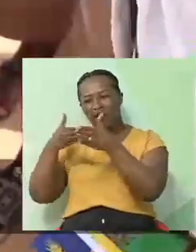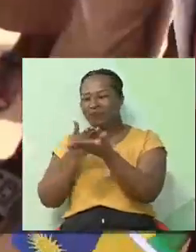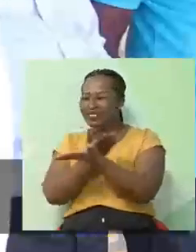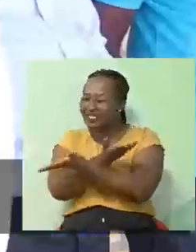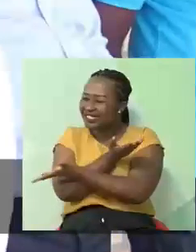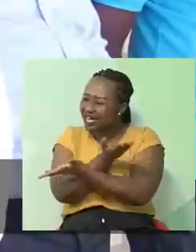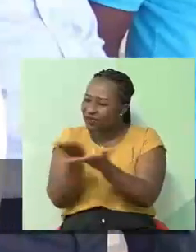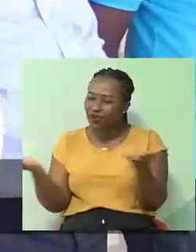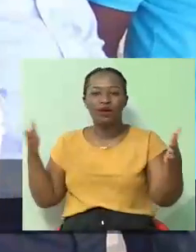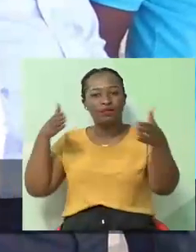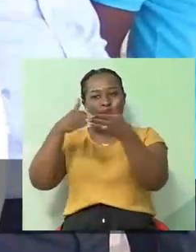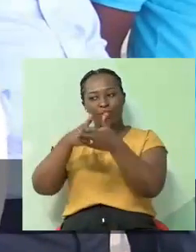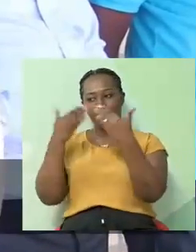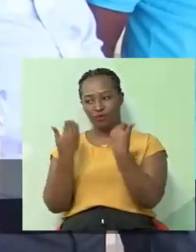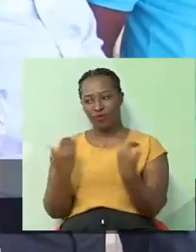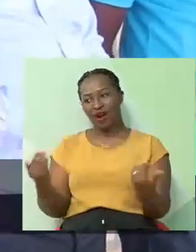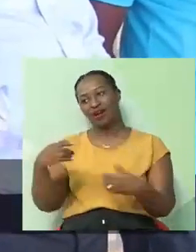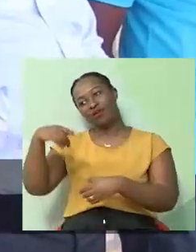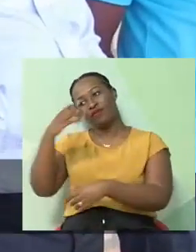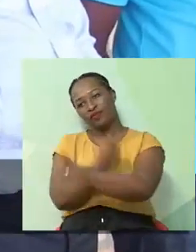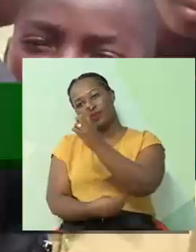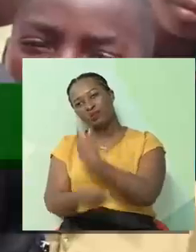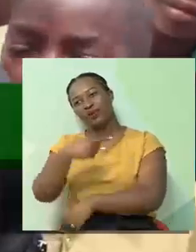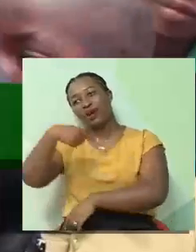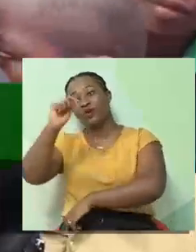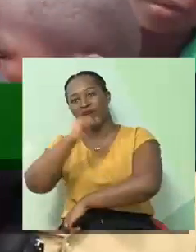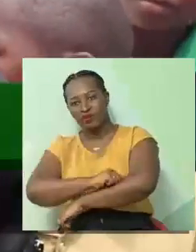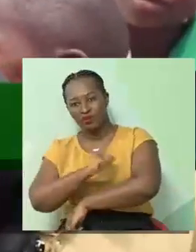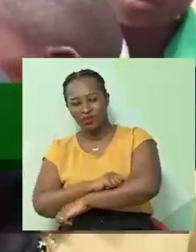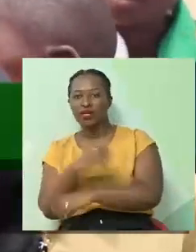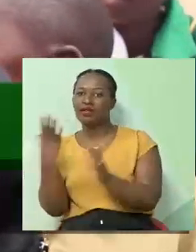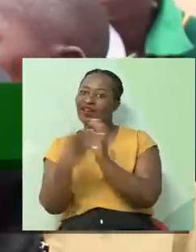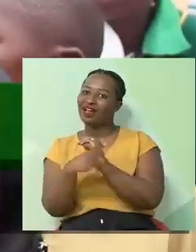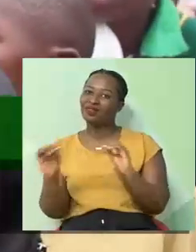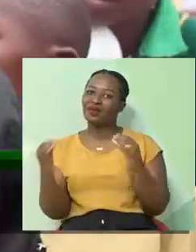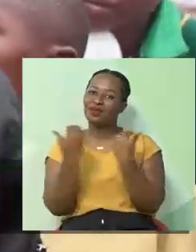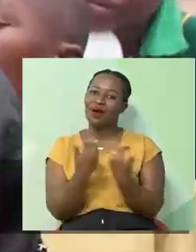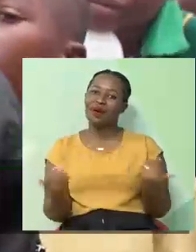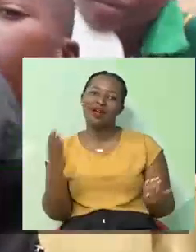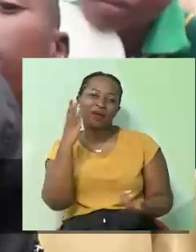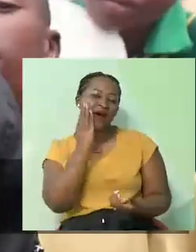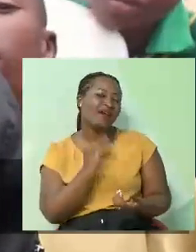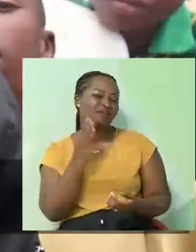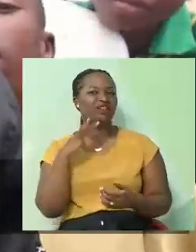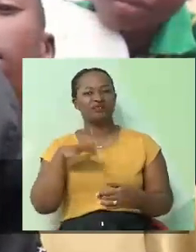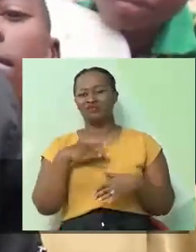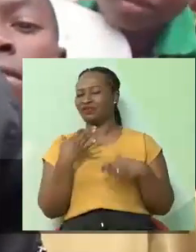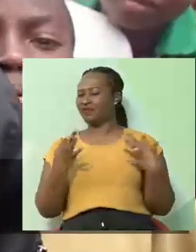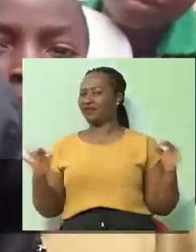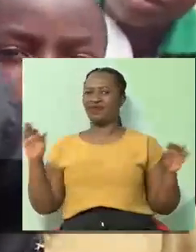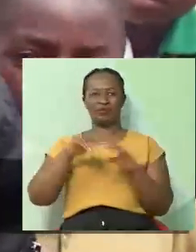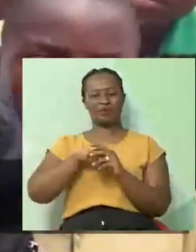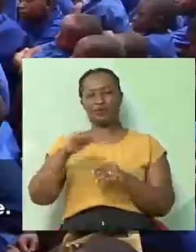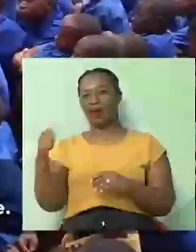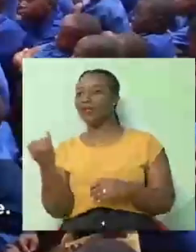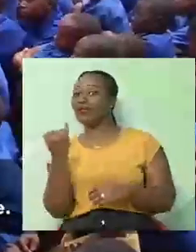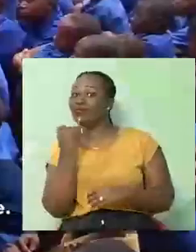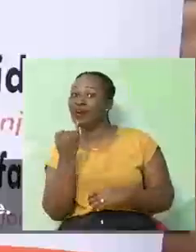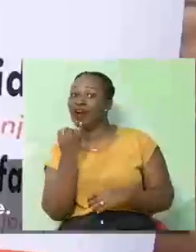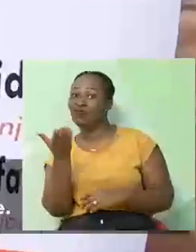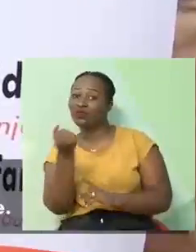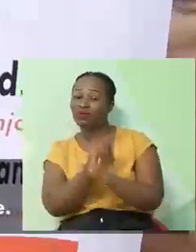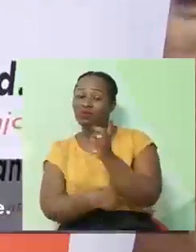w'imbogamizi izo arizo zose zizitira umwana ufite ubumuga kugana ishuri nta kibazo dufite abana baramenyereye barisanzuye mu bandi